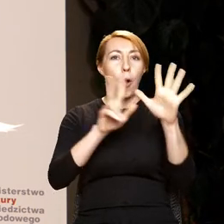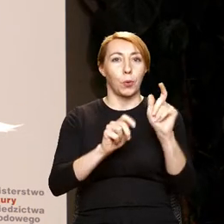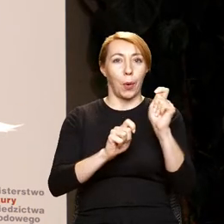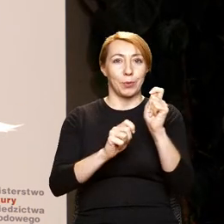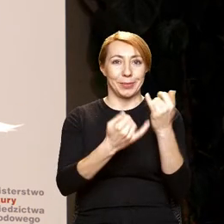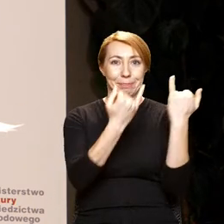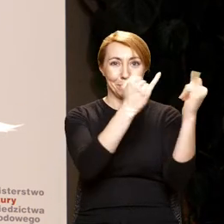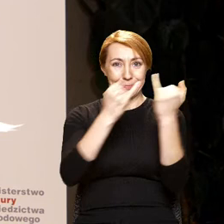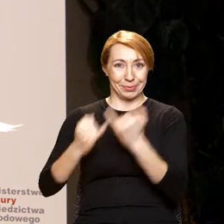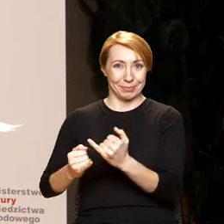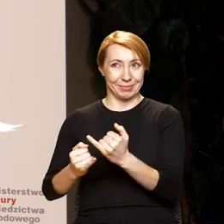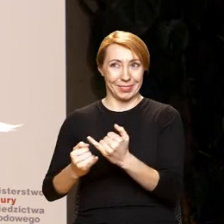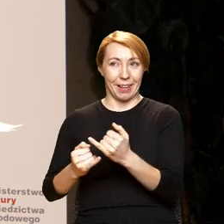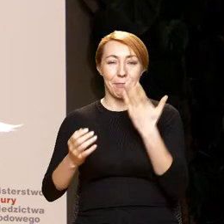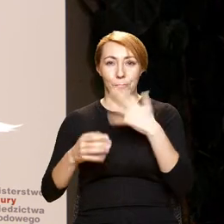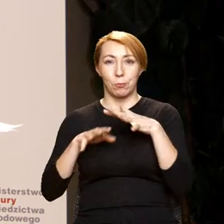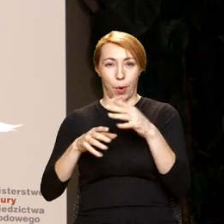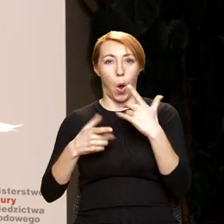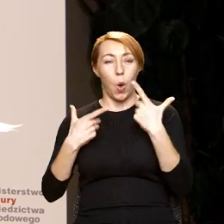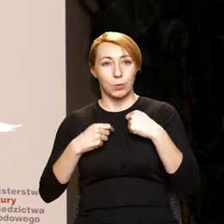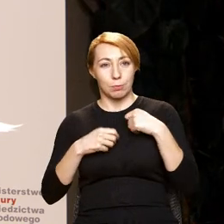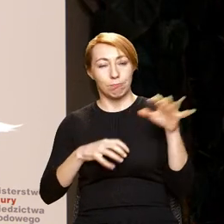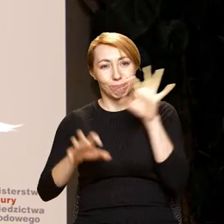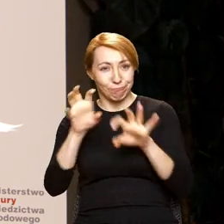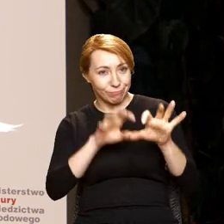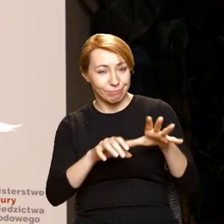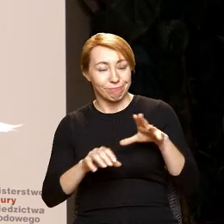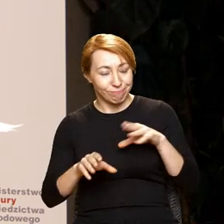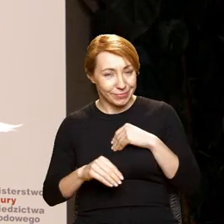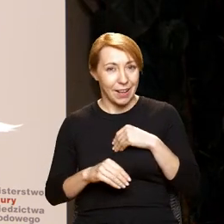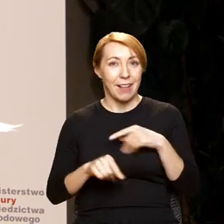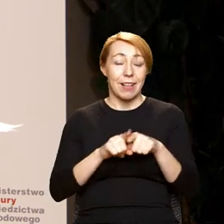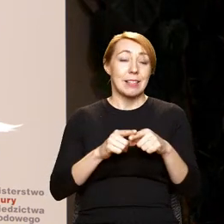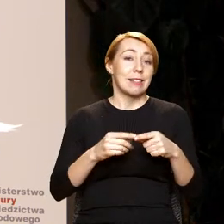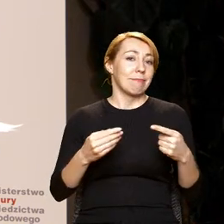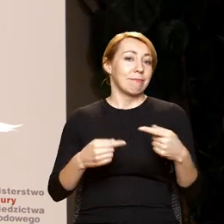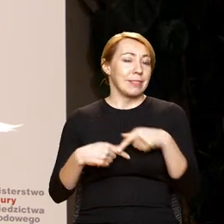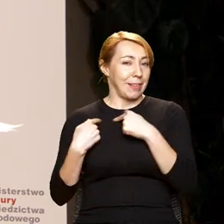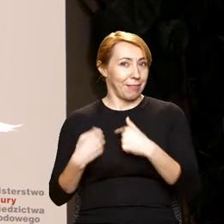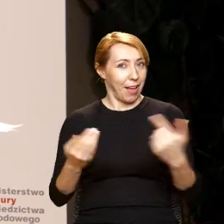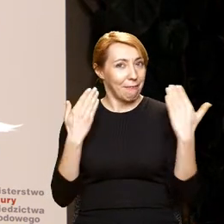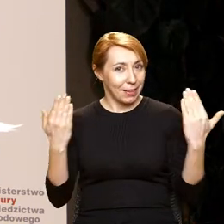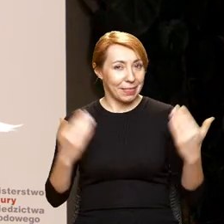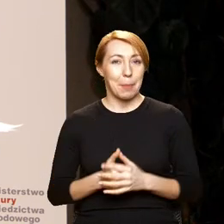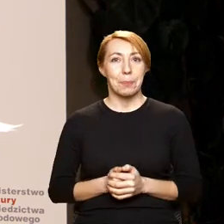grono, które tam nas ogląda, więc bardzo serdecznie witam. Proszę Państwa, ja będę